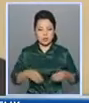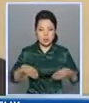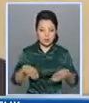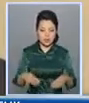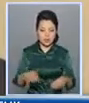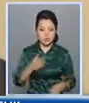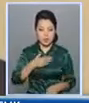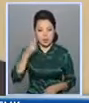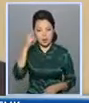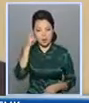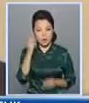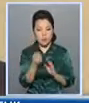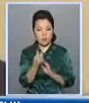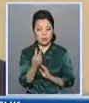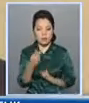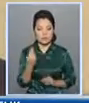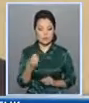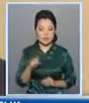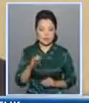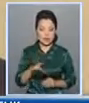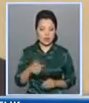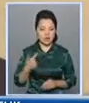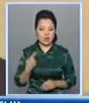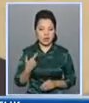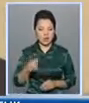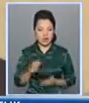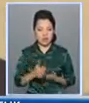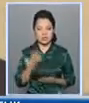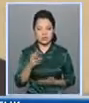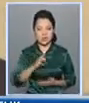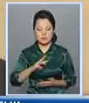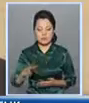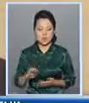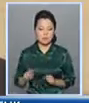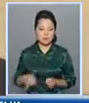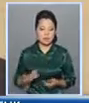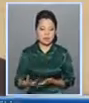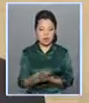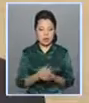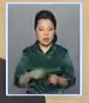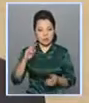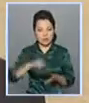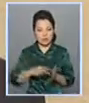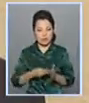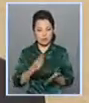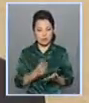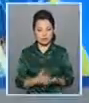Енді ойымызда 12 центнер гектардан 5 миллион астық алуға сондай мүмкіншіліктеріміз бізде бар.